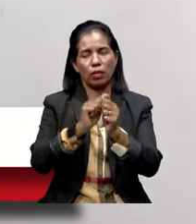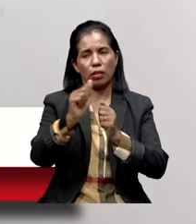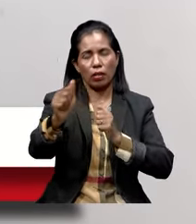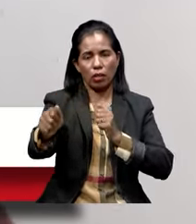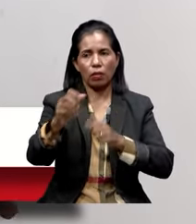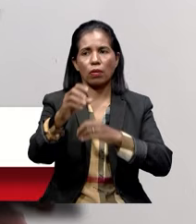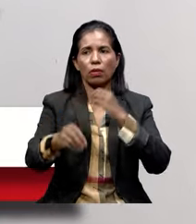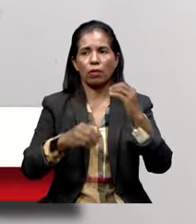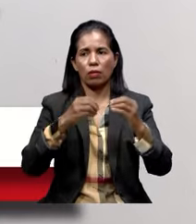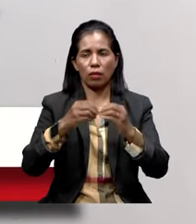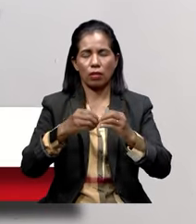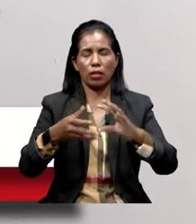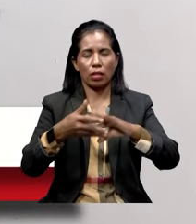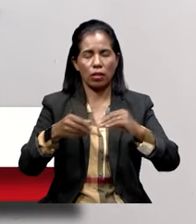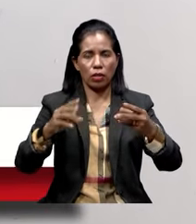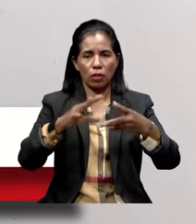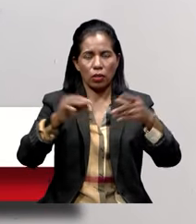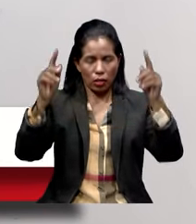tentang sejarah Timor-Leste,